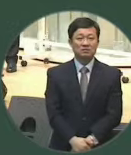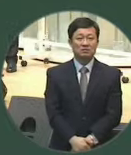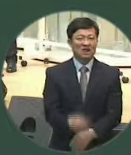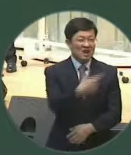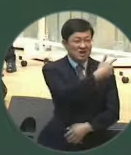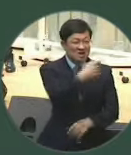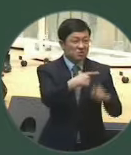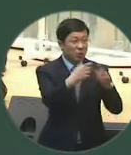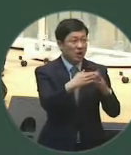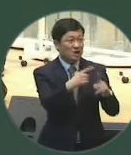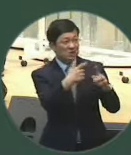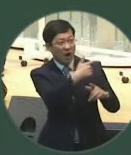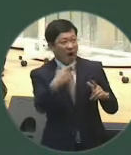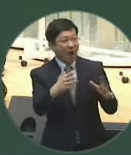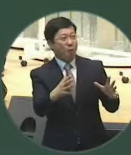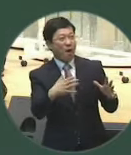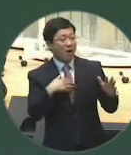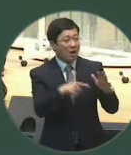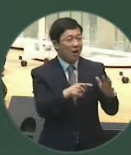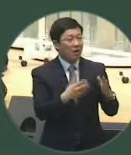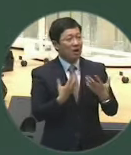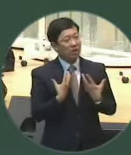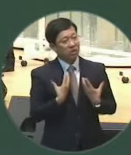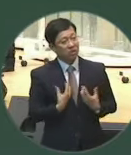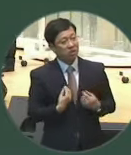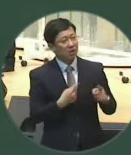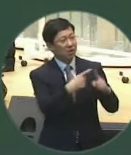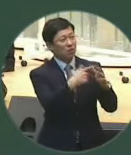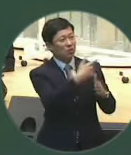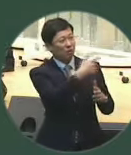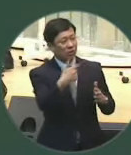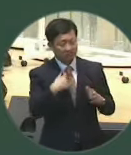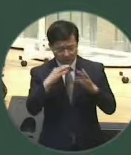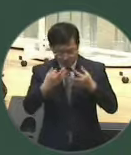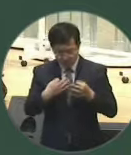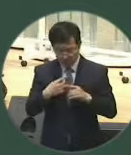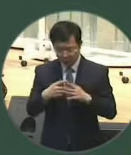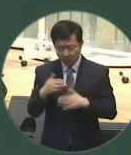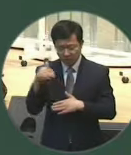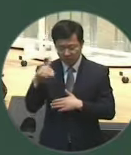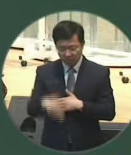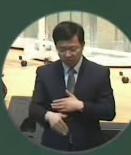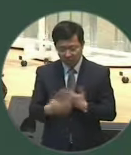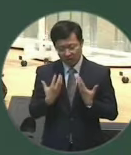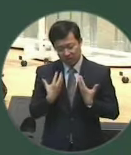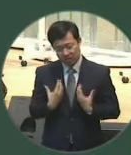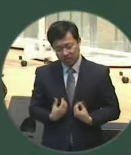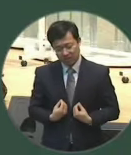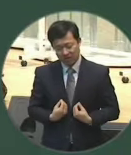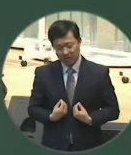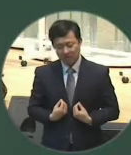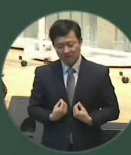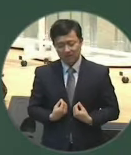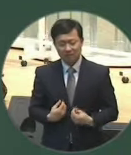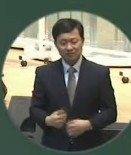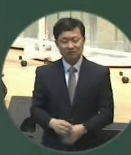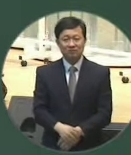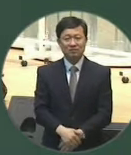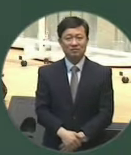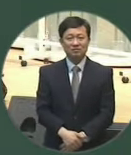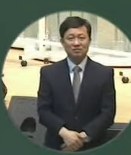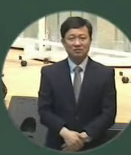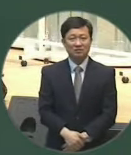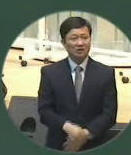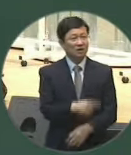일어나는 교회 가보면 힘 빠져요. And also, when people go to these very charismatic churches where they want to see a lot of works take place, there's no power there. 야,